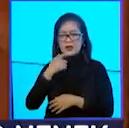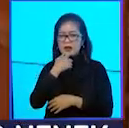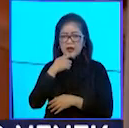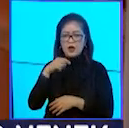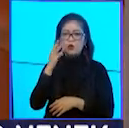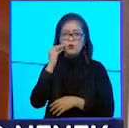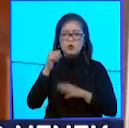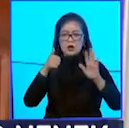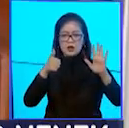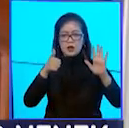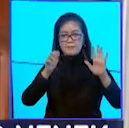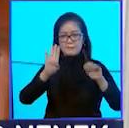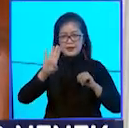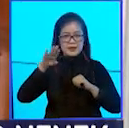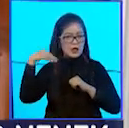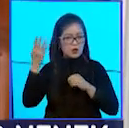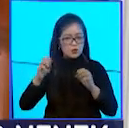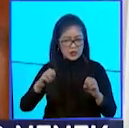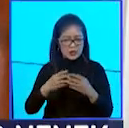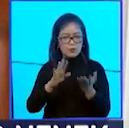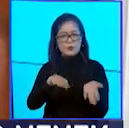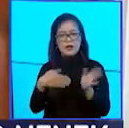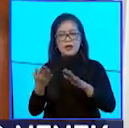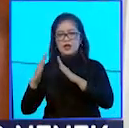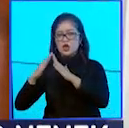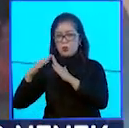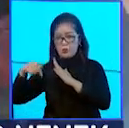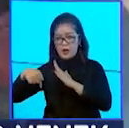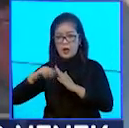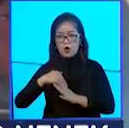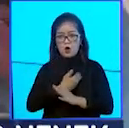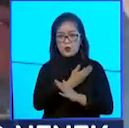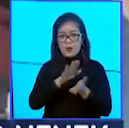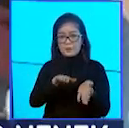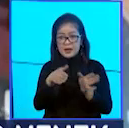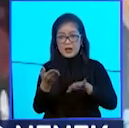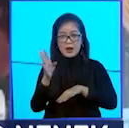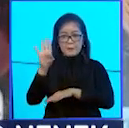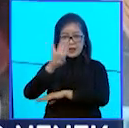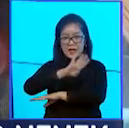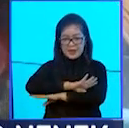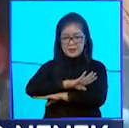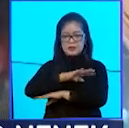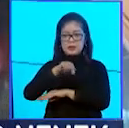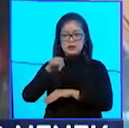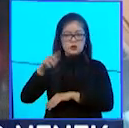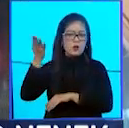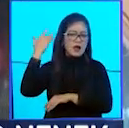ini ditemukan meninggal dunia di rumahnya. Korban diperkirakan meninggal 4 hari lalu, diduga karena penyakit DBC yang